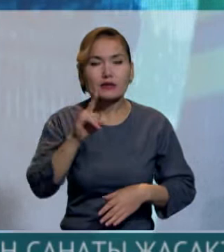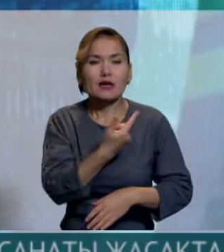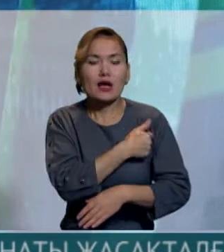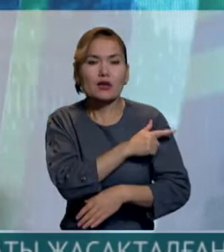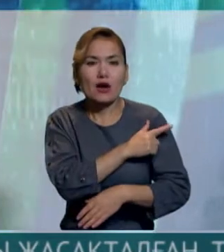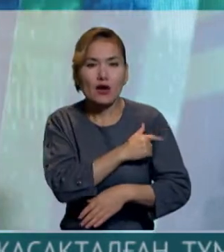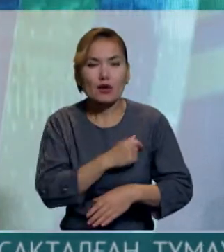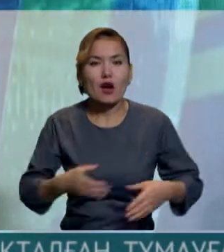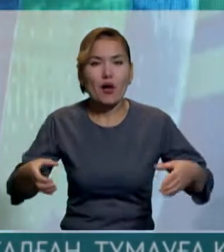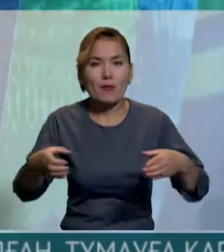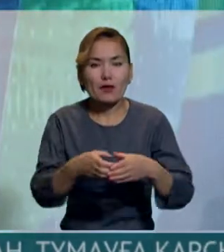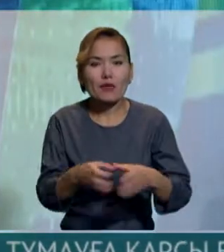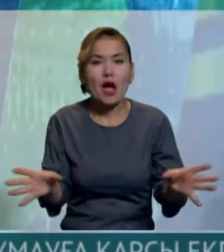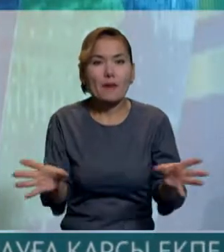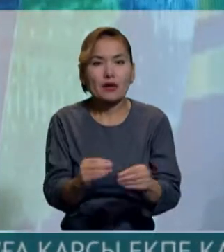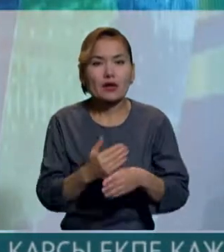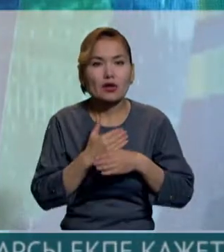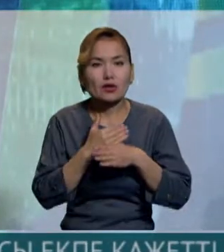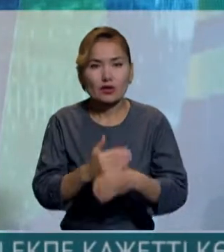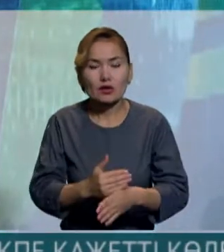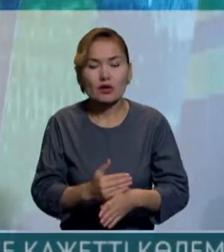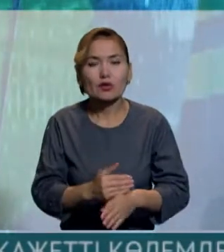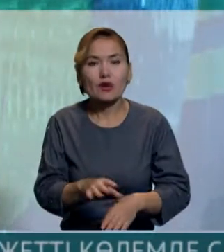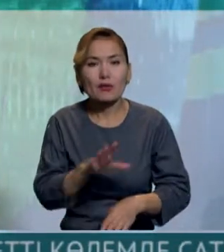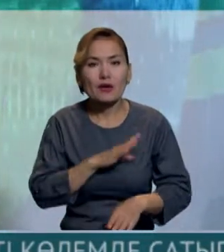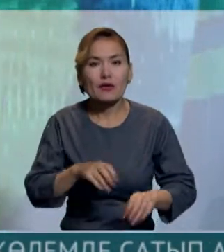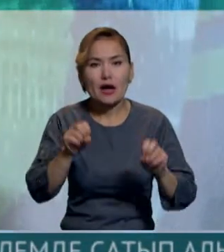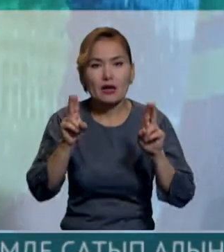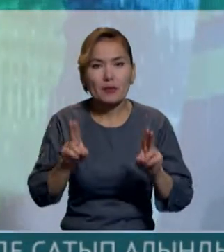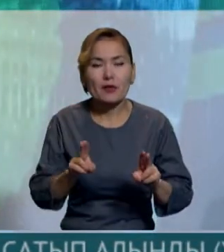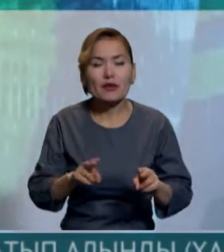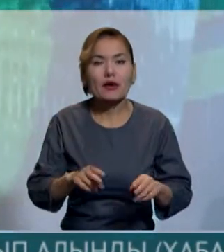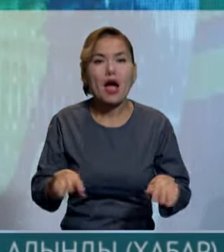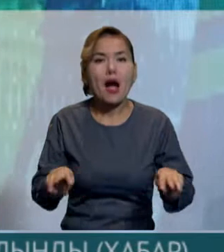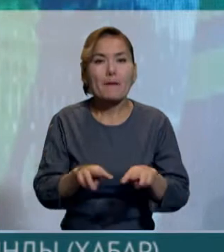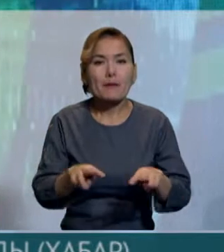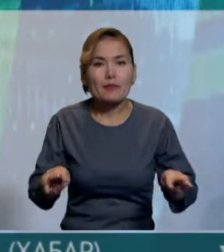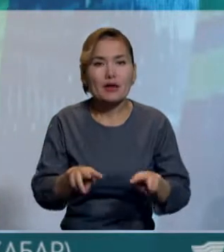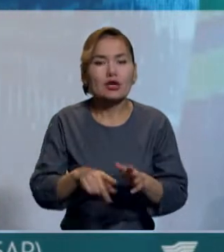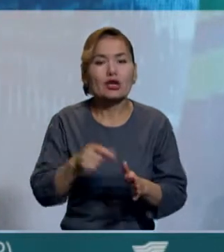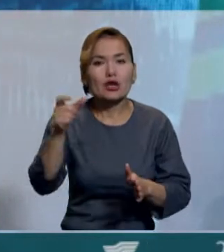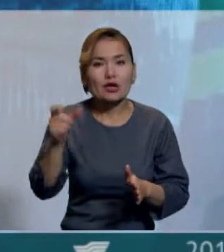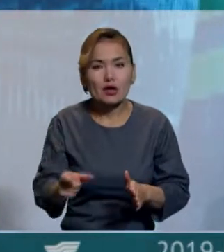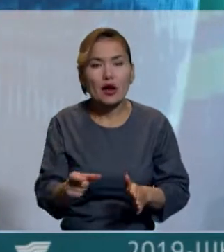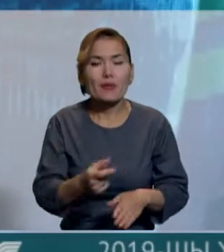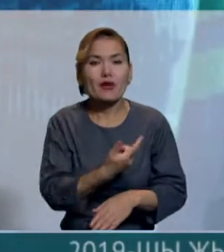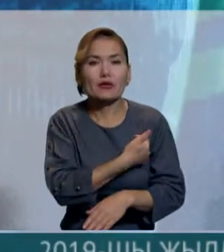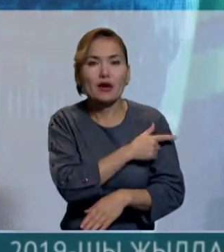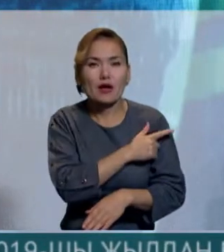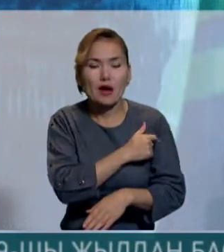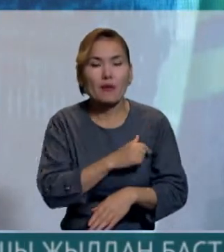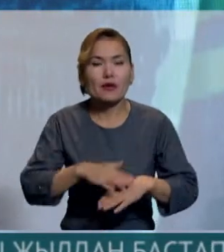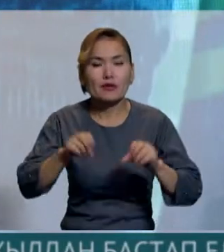Астанада бірлескен жедел көмек көрсету шарасын өткізді. Арнайы пресс-турға мәжіліс депутаттары, денсаулық сақтау саласы өкілдері, журналистер